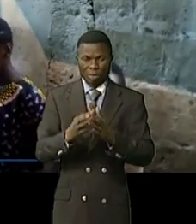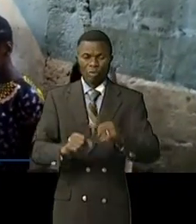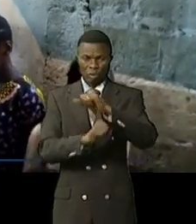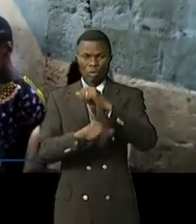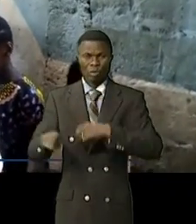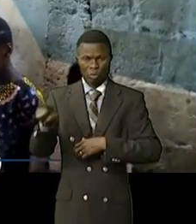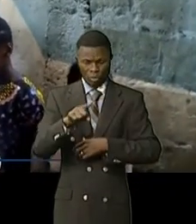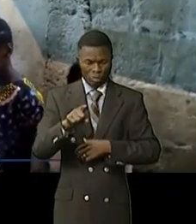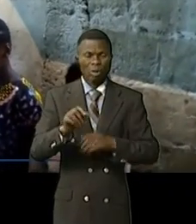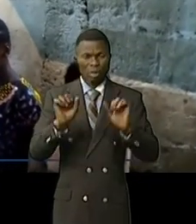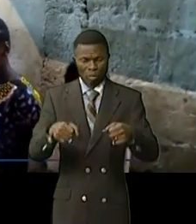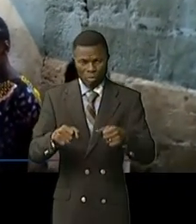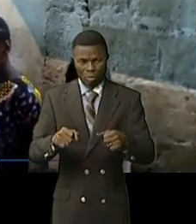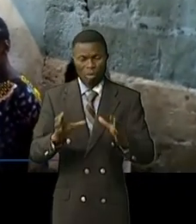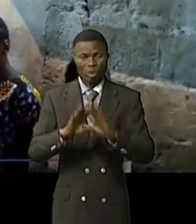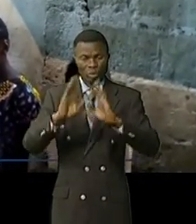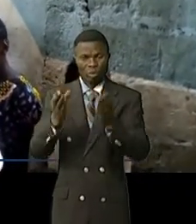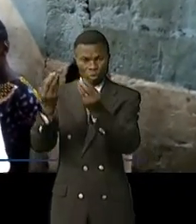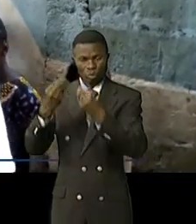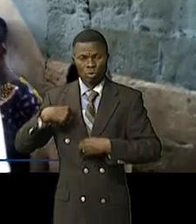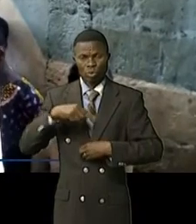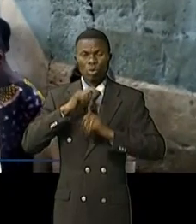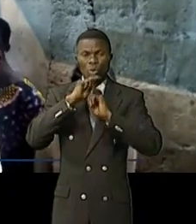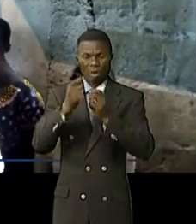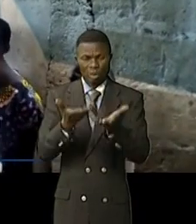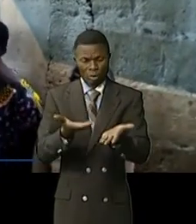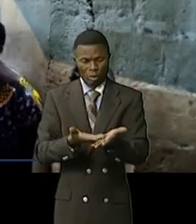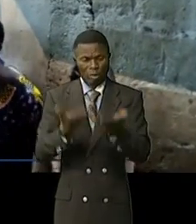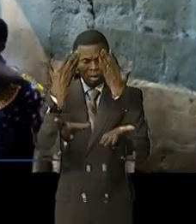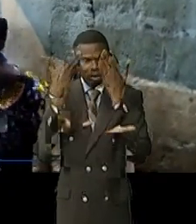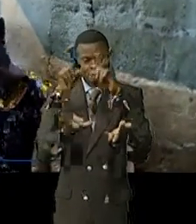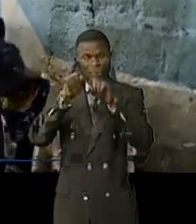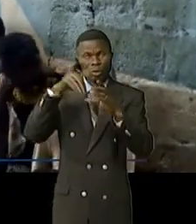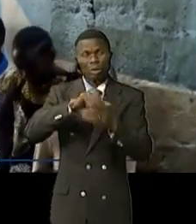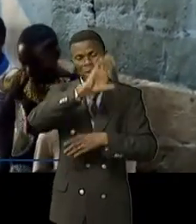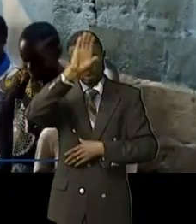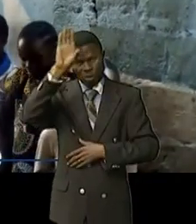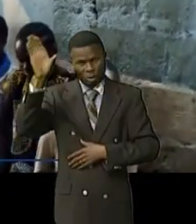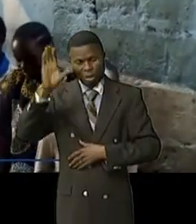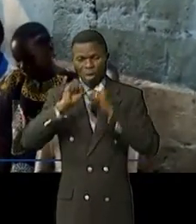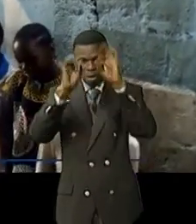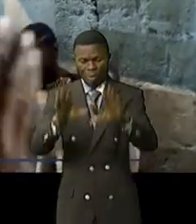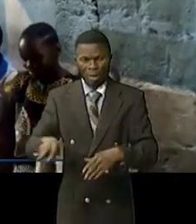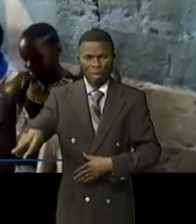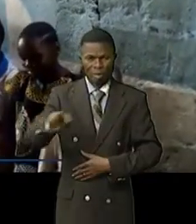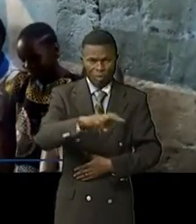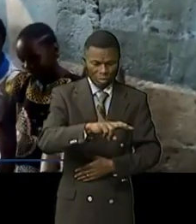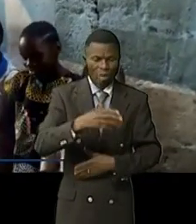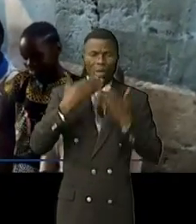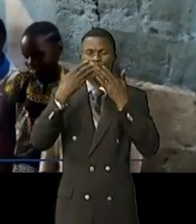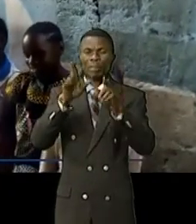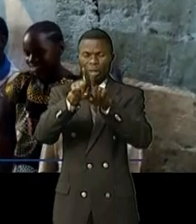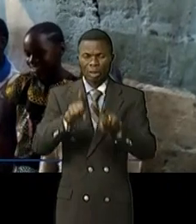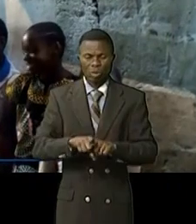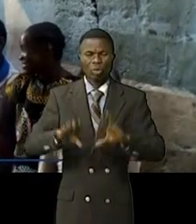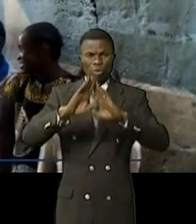c'est possible. Avec ce que vous nous apportez, que Dieu au ciel puisse vous bénir. Je remercie également